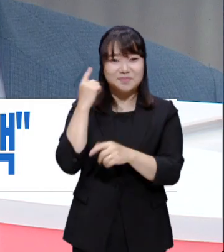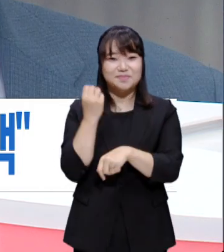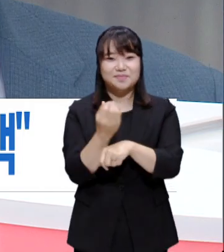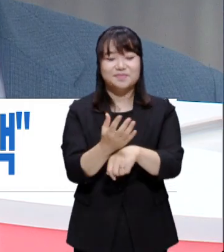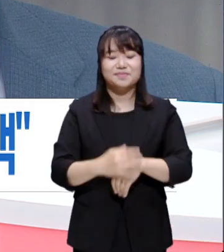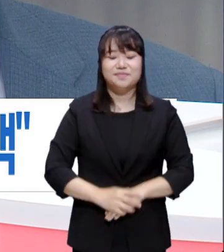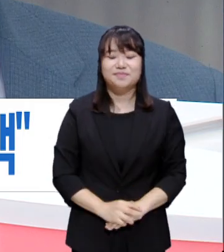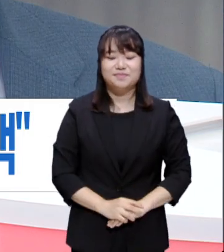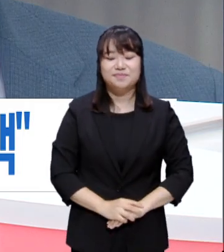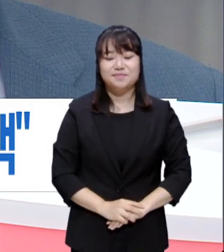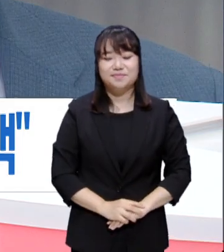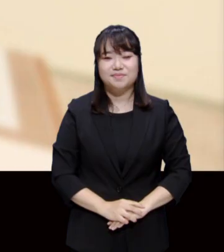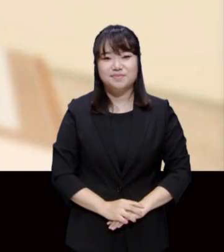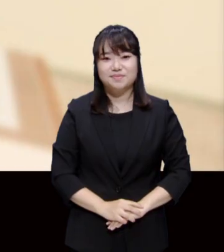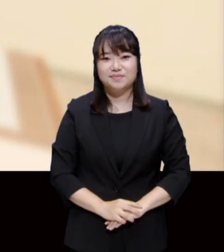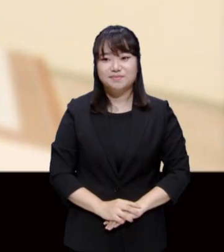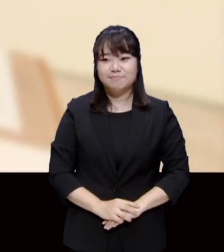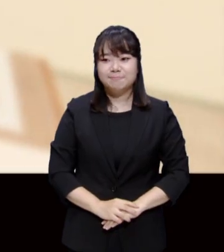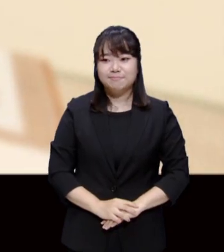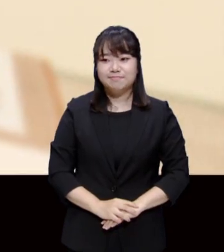김대우 기자입니다.